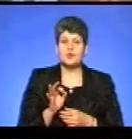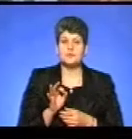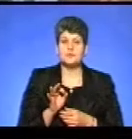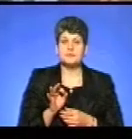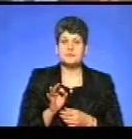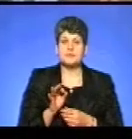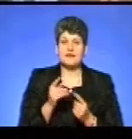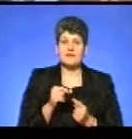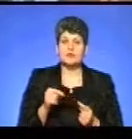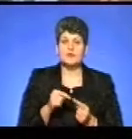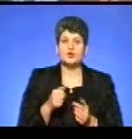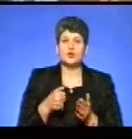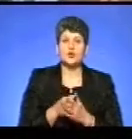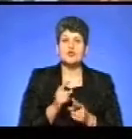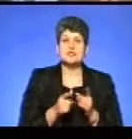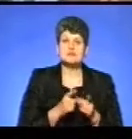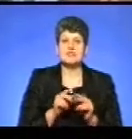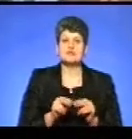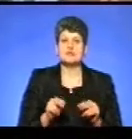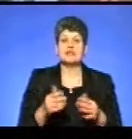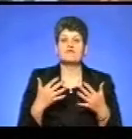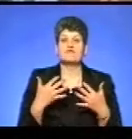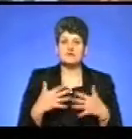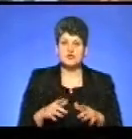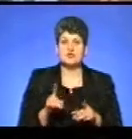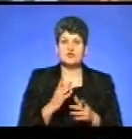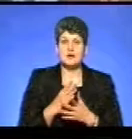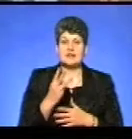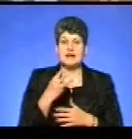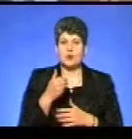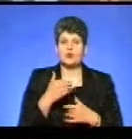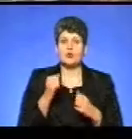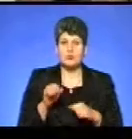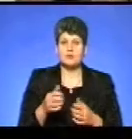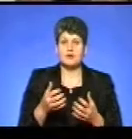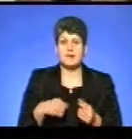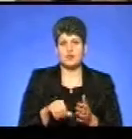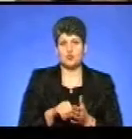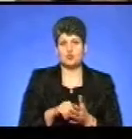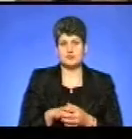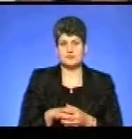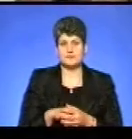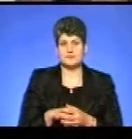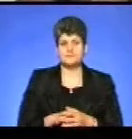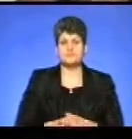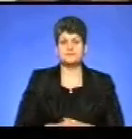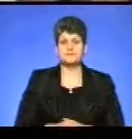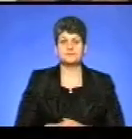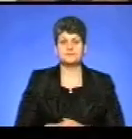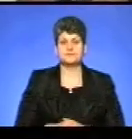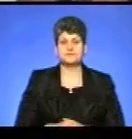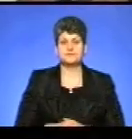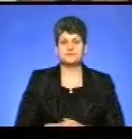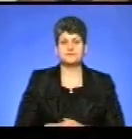то відповідно до змін вчителі, вже ті, що мають 3 роки, можуть брати участь. Анжела Шова, Оксана Галіяш,